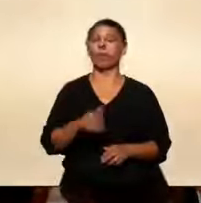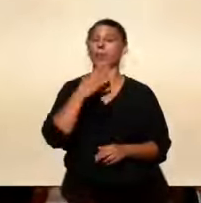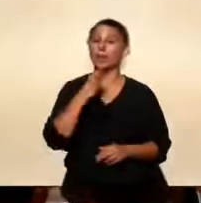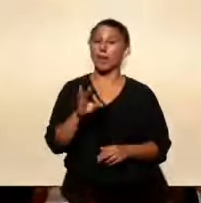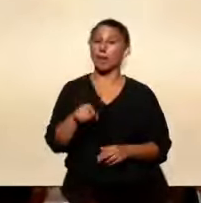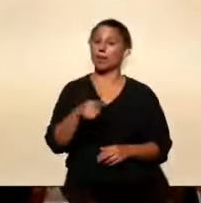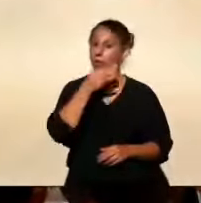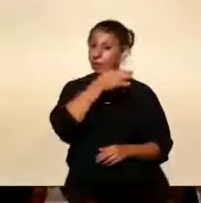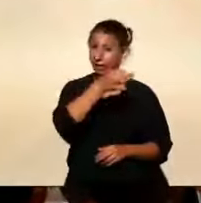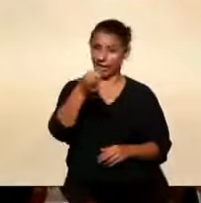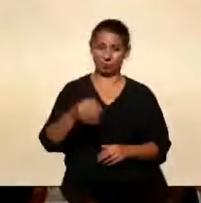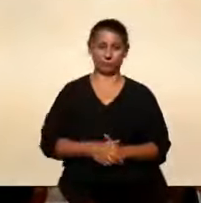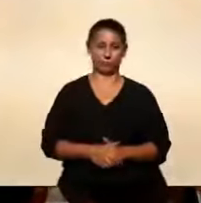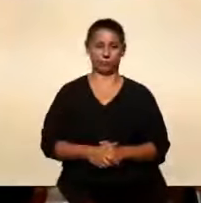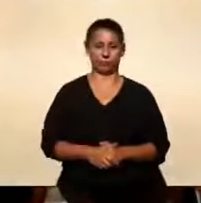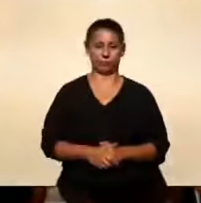και τονίζουμε